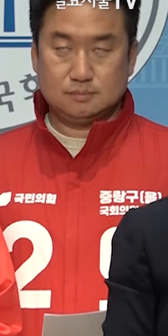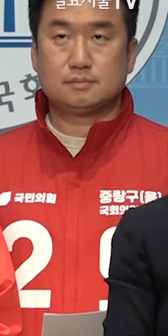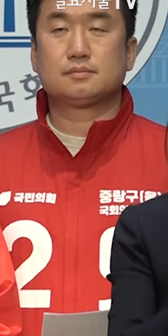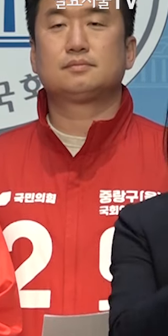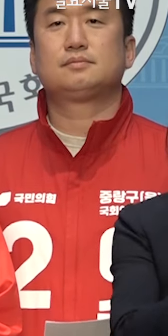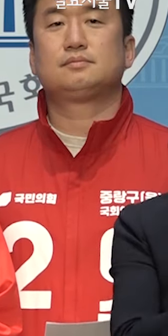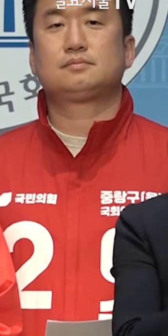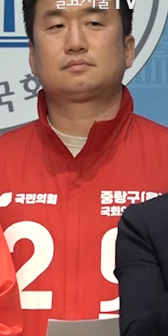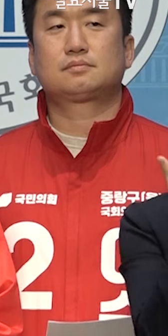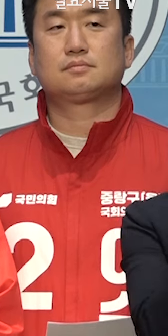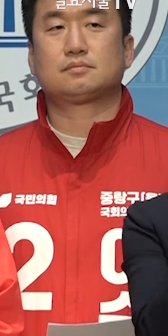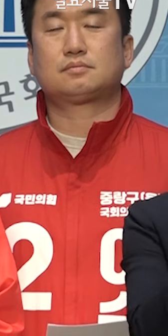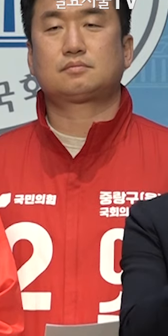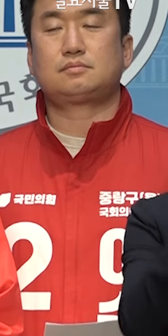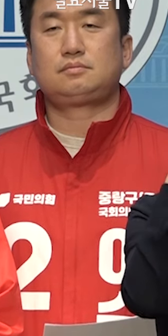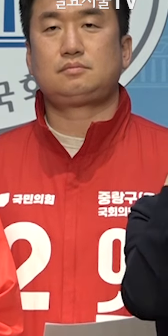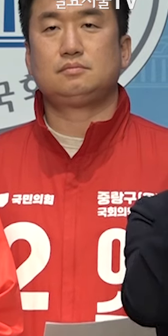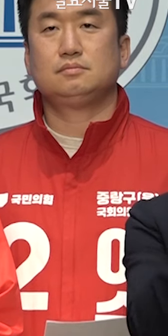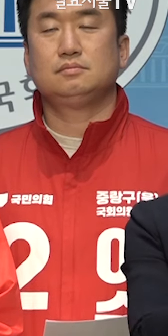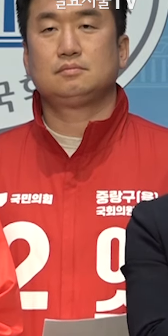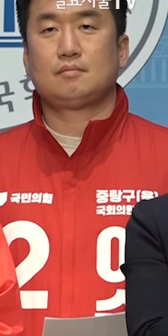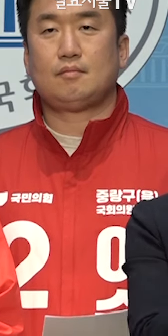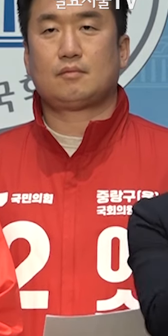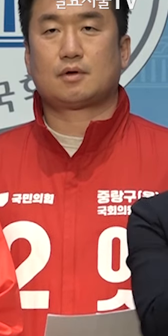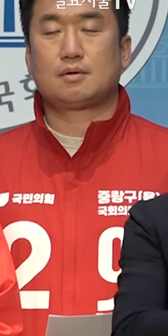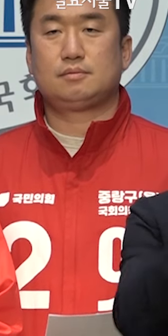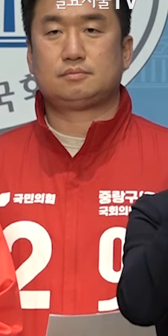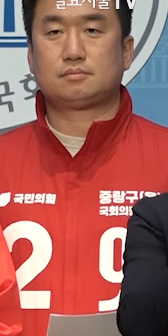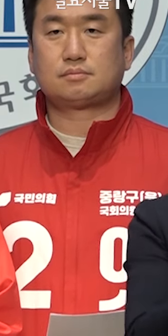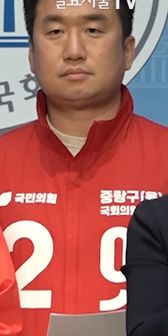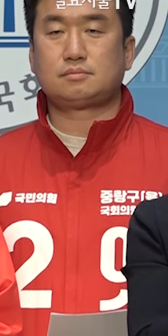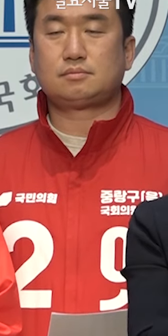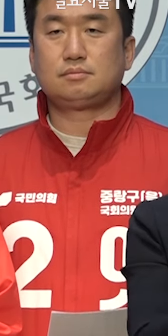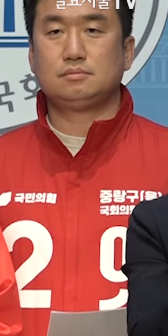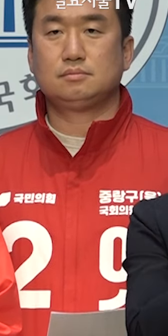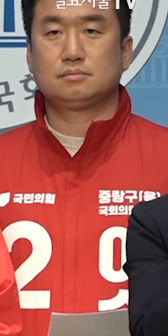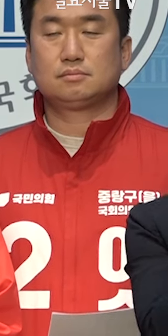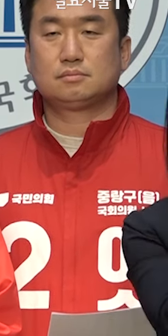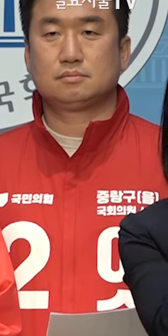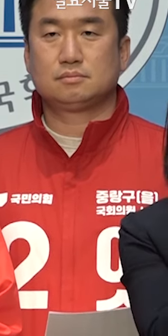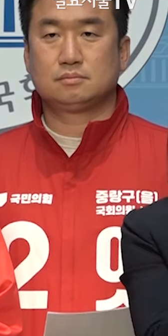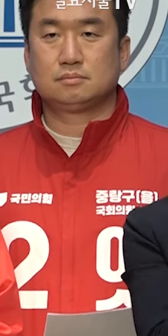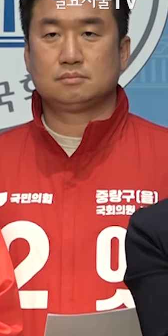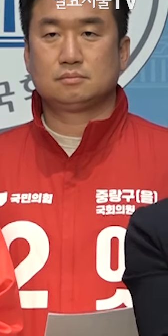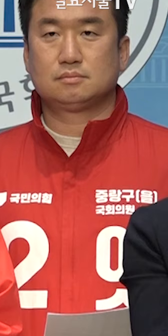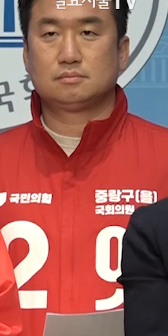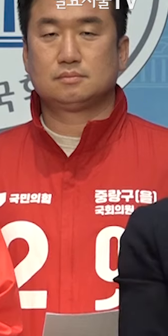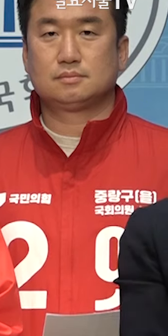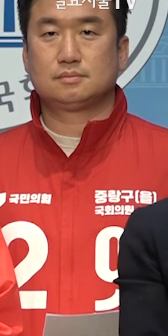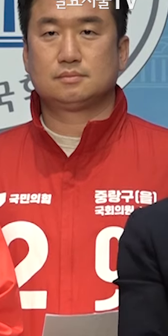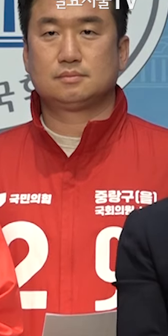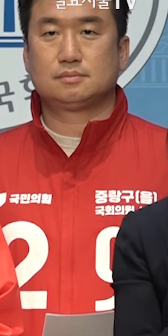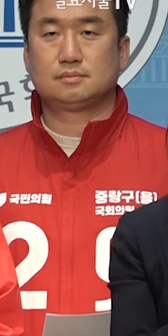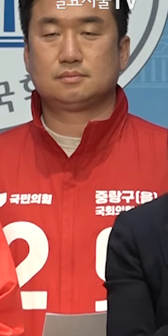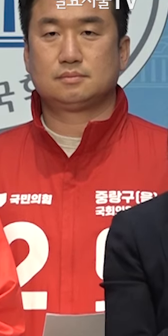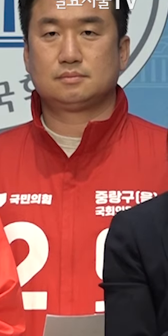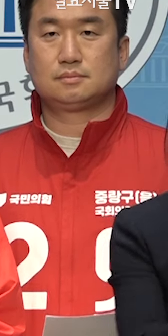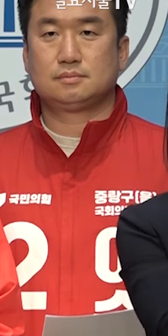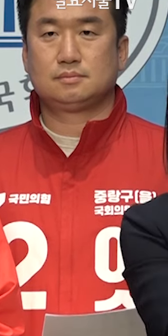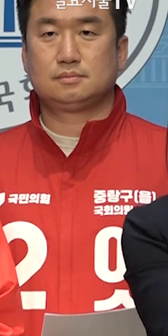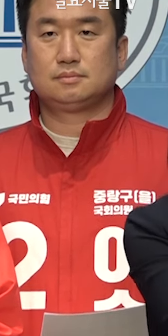왜곡된 성신과 역사관으로 전국민의 낯을 뜨겁게 한 사람 이런 사람을